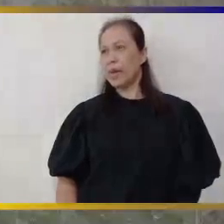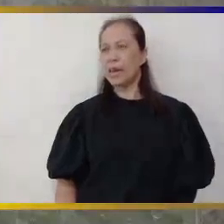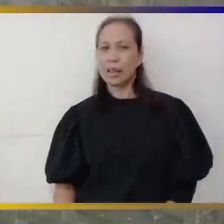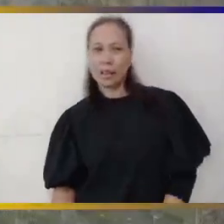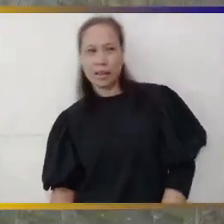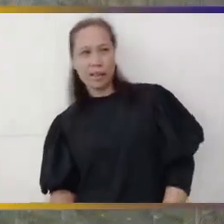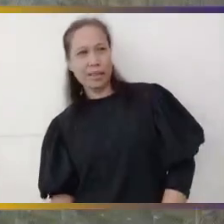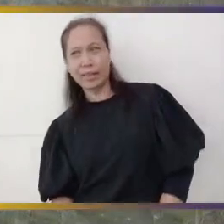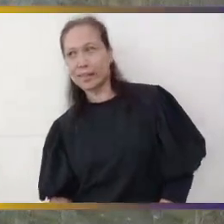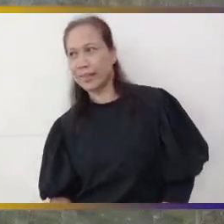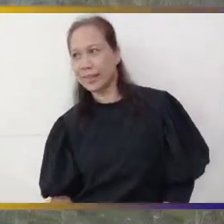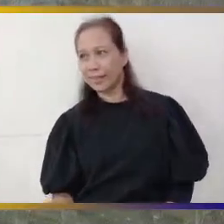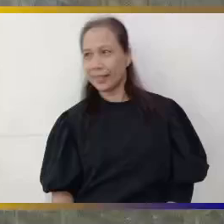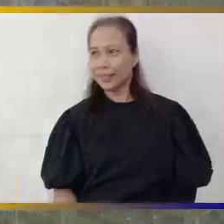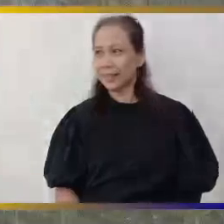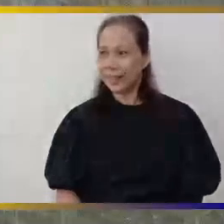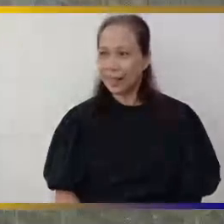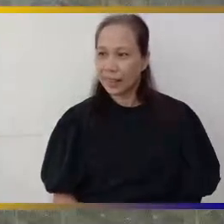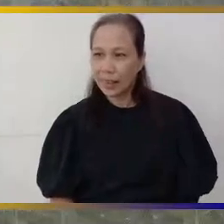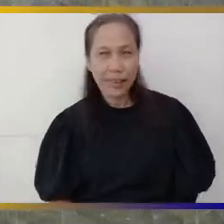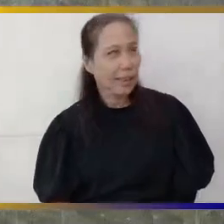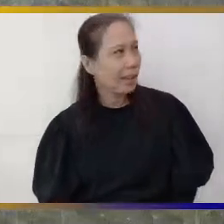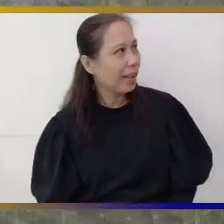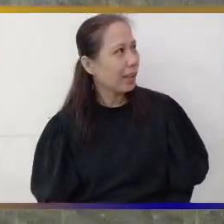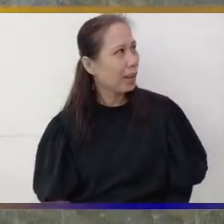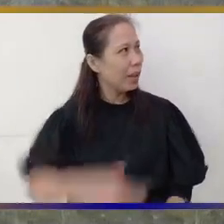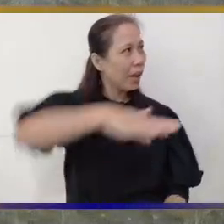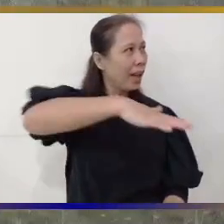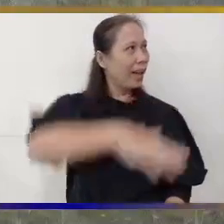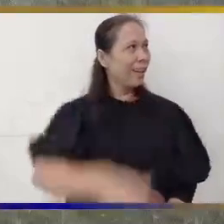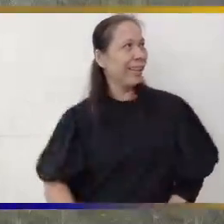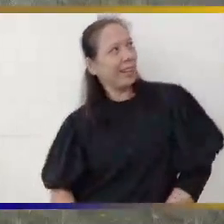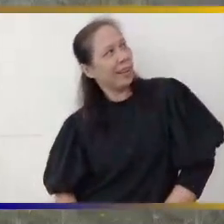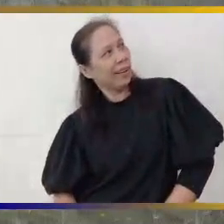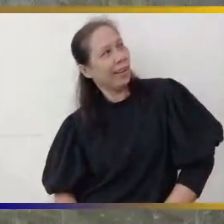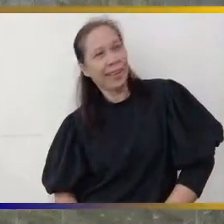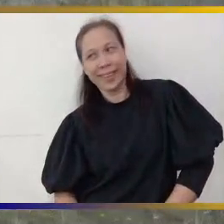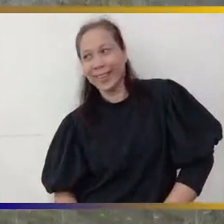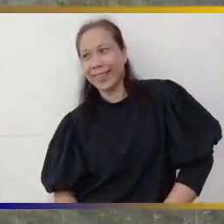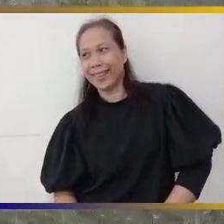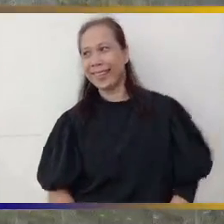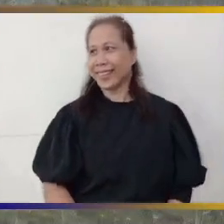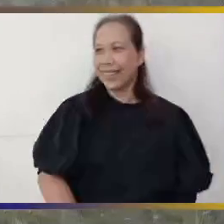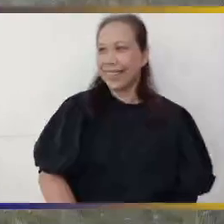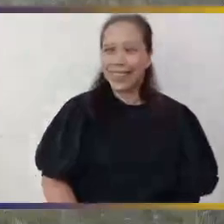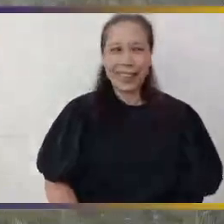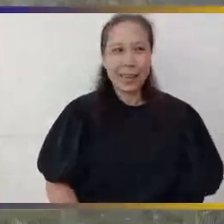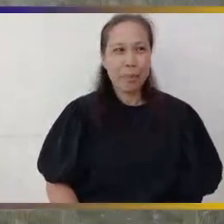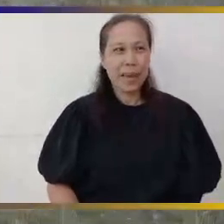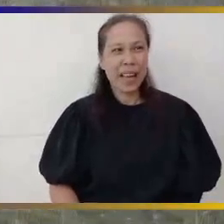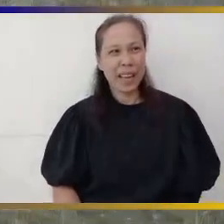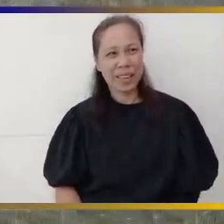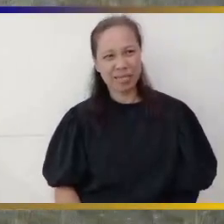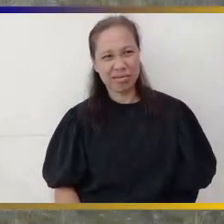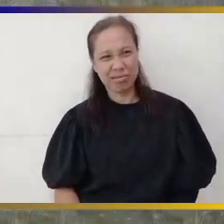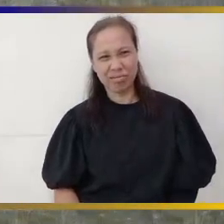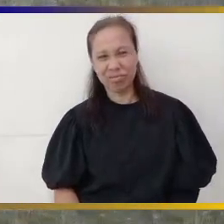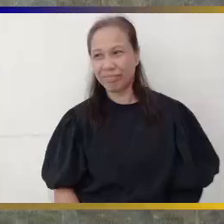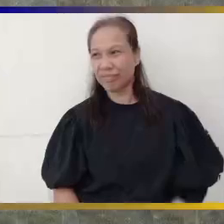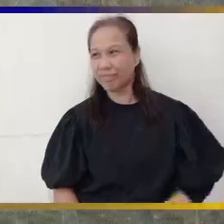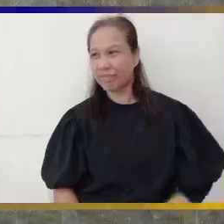panahon na ganon Mga kapatid So you understand na yan ay Kasama mga kapatid dito sa bibliya na pinag-uusapan po na